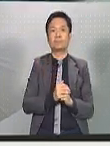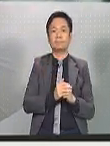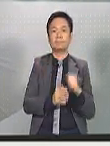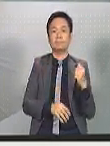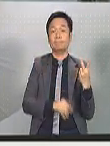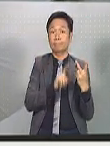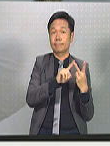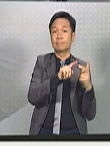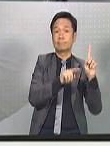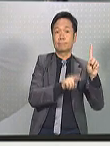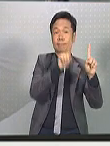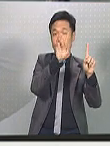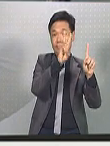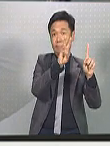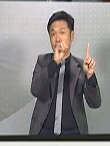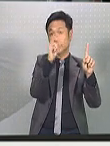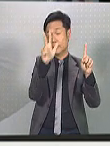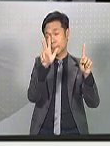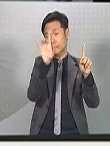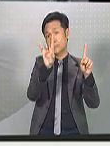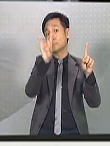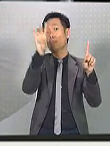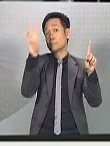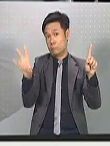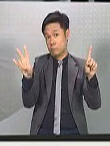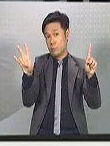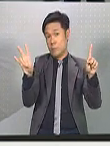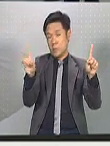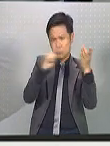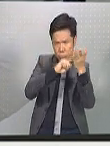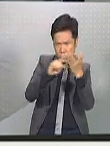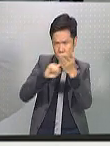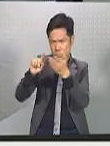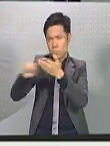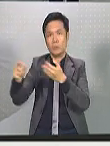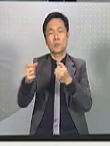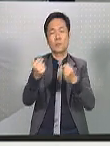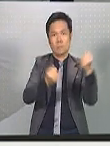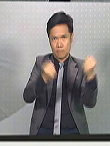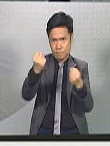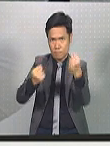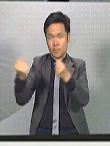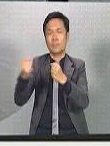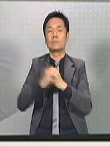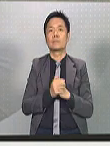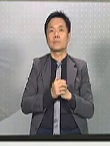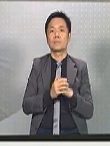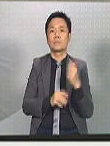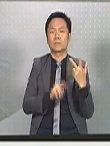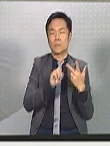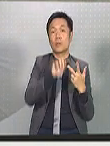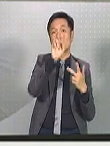160 3687 pemeriksaan kendaraan Hai